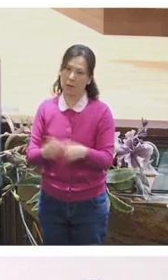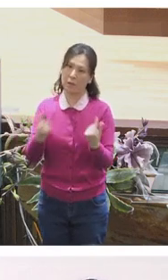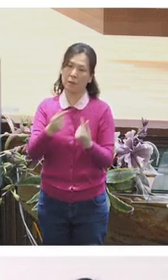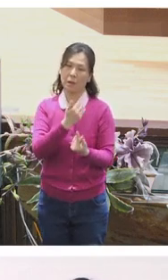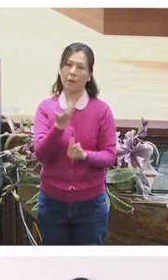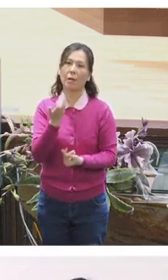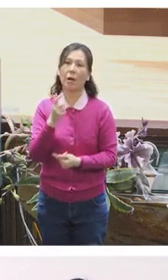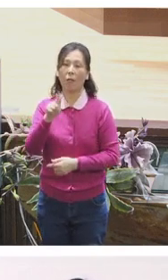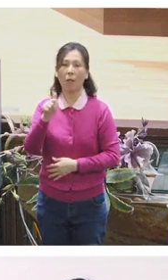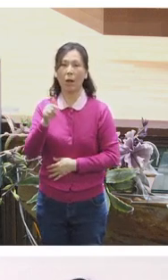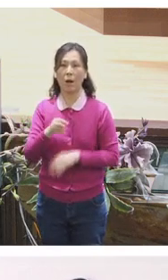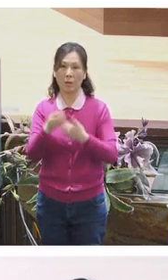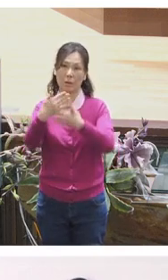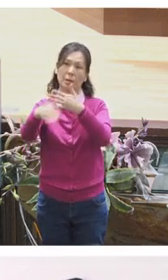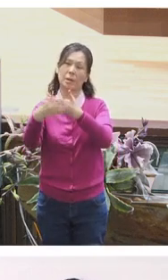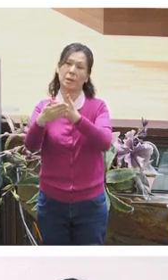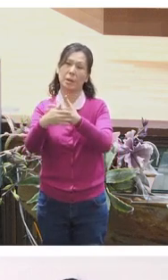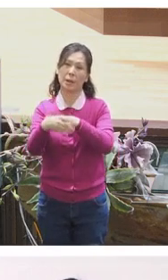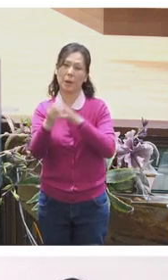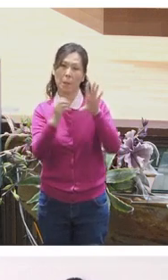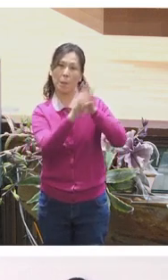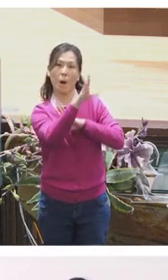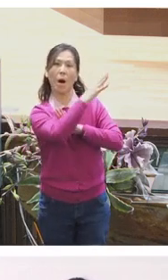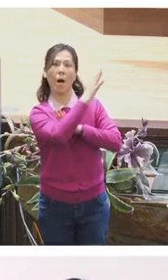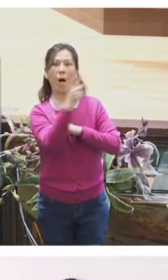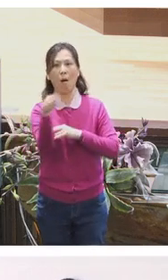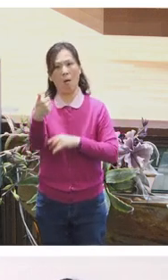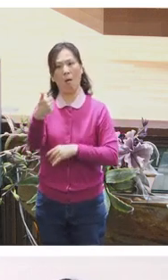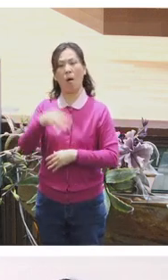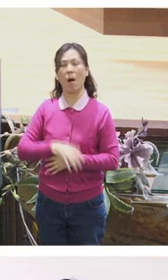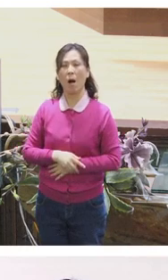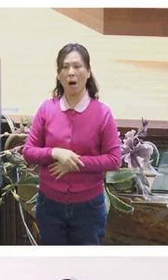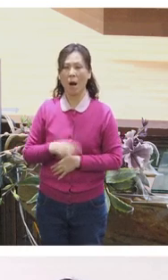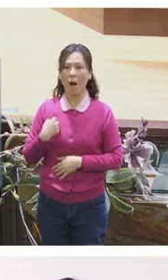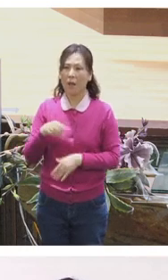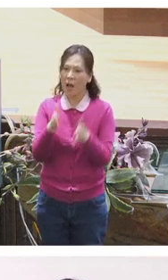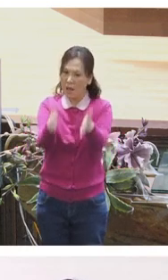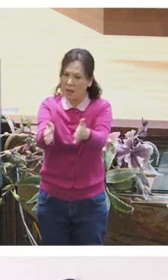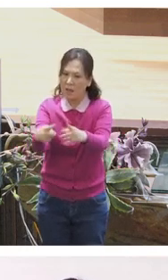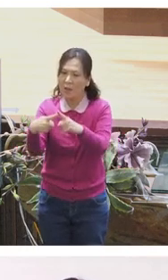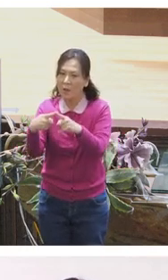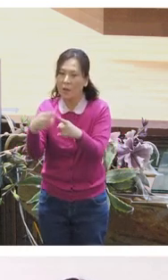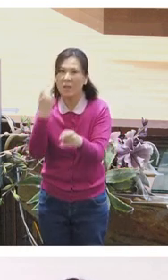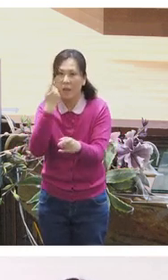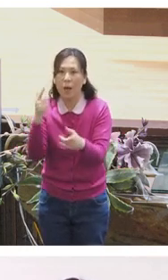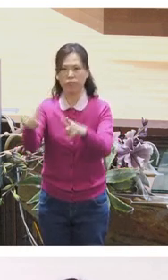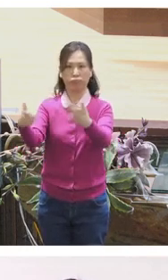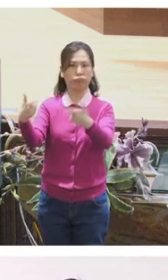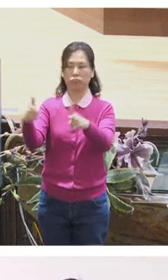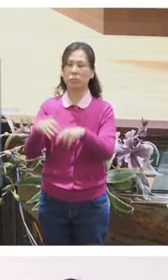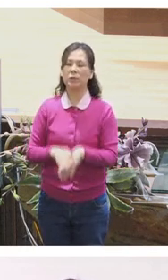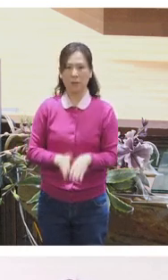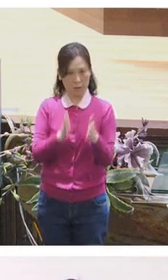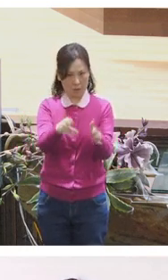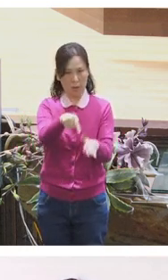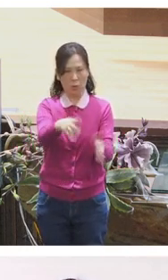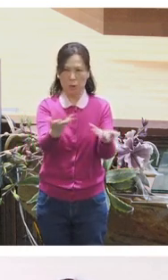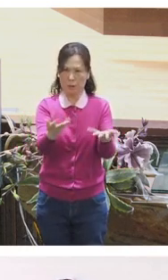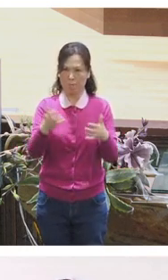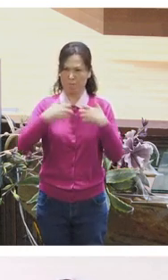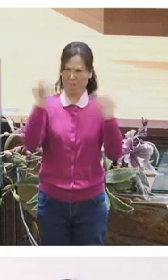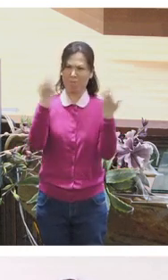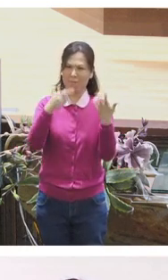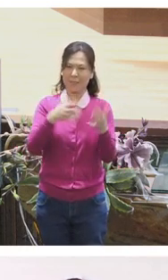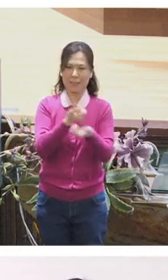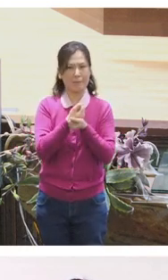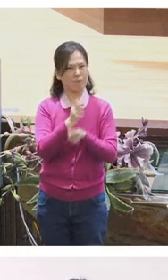整个影片呢，就是非常好的，就是他从头到尾并不是针对特定人，而是说对于这件事情觉得非常愤怒，不能